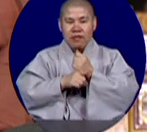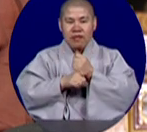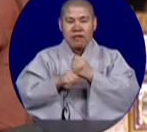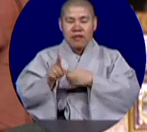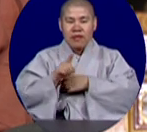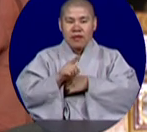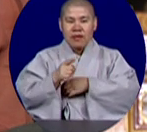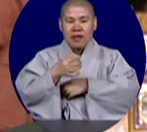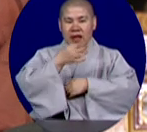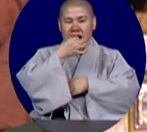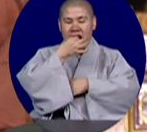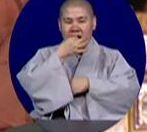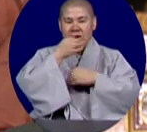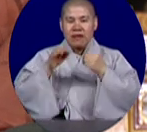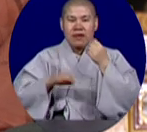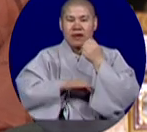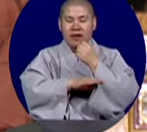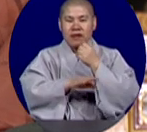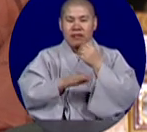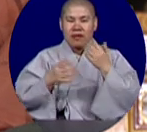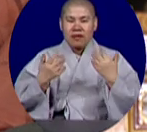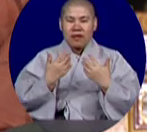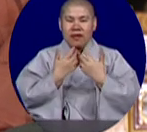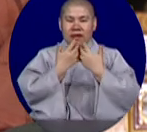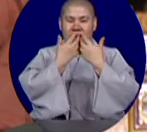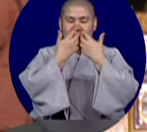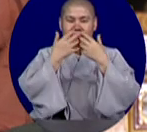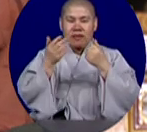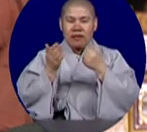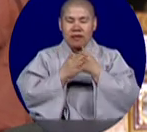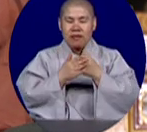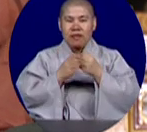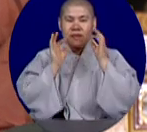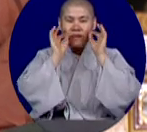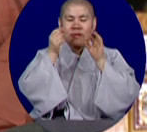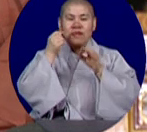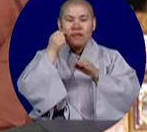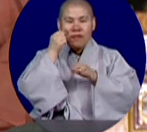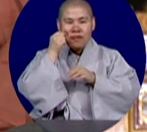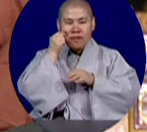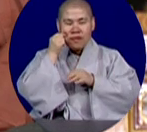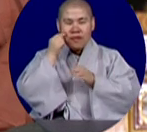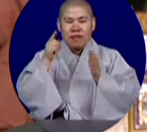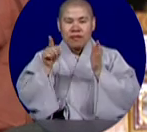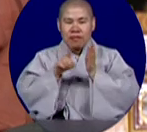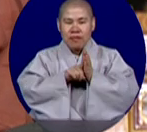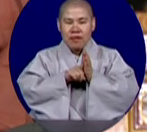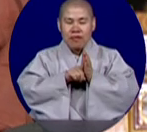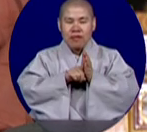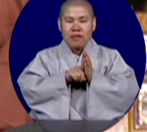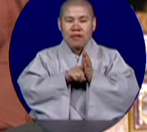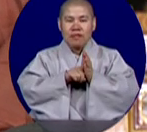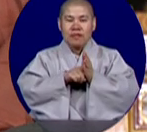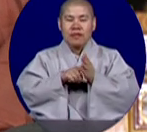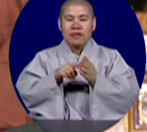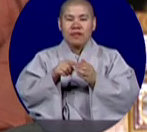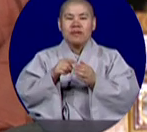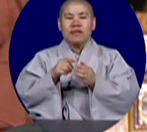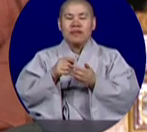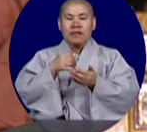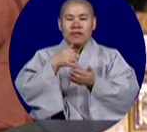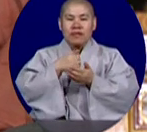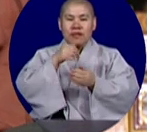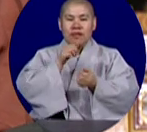그림자가 꽉 차서 못 찾는다 이게. 그러니까 그걸 믿고 공덕을 닦으면